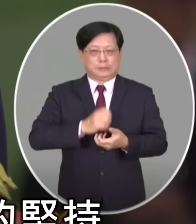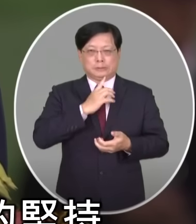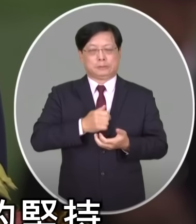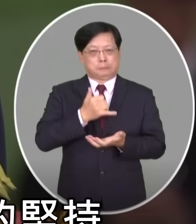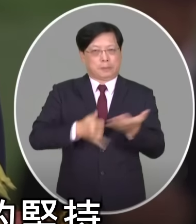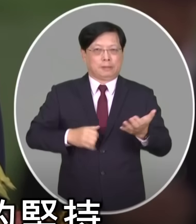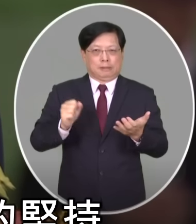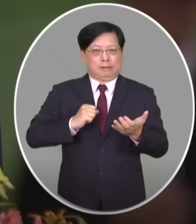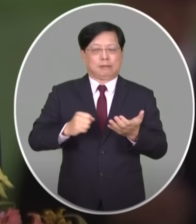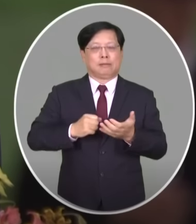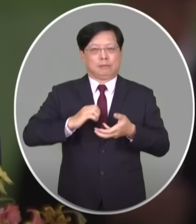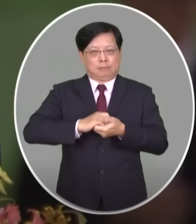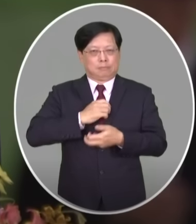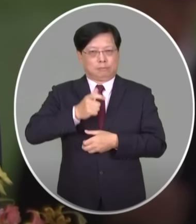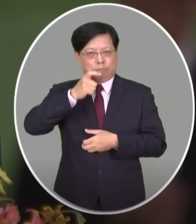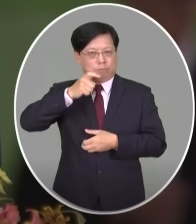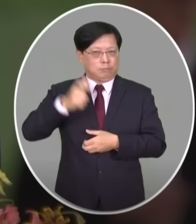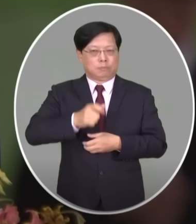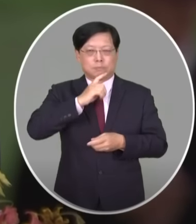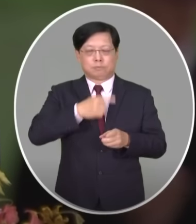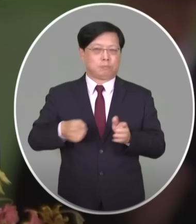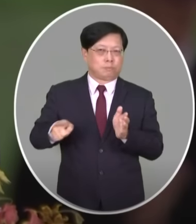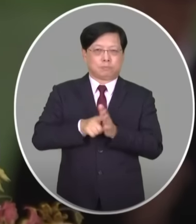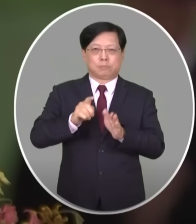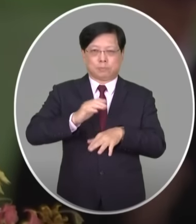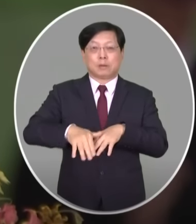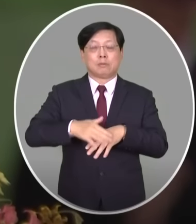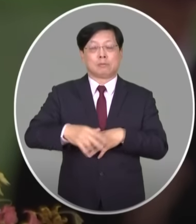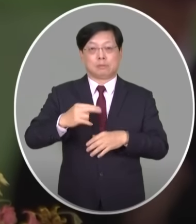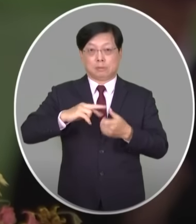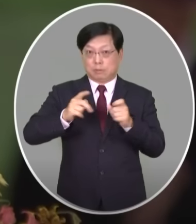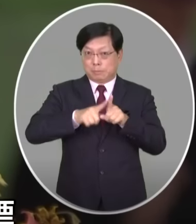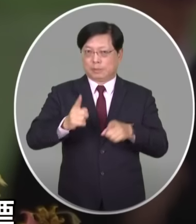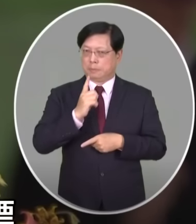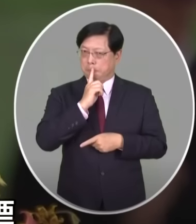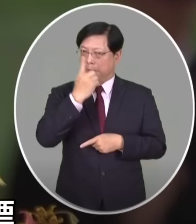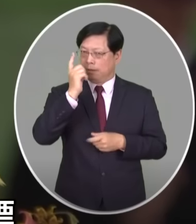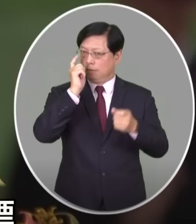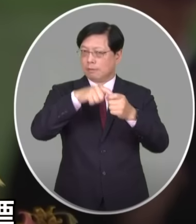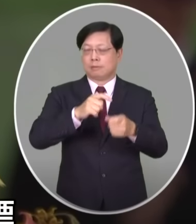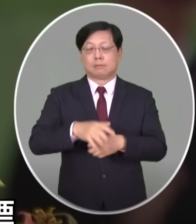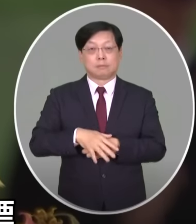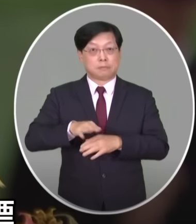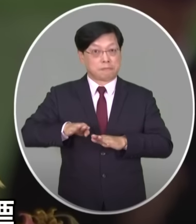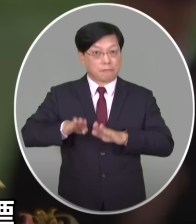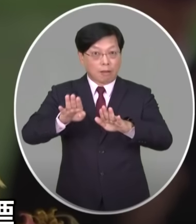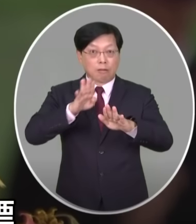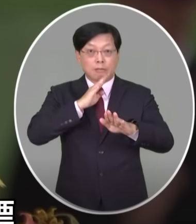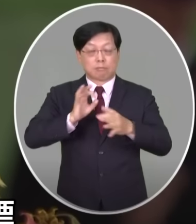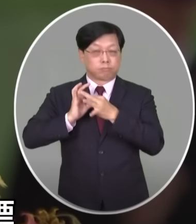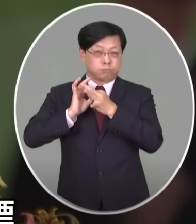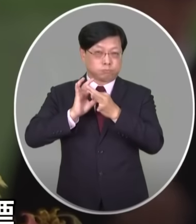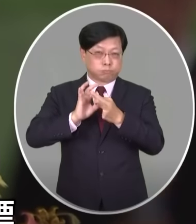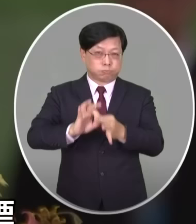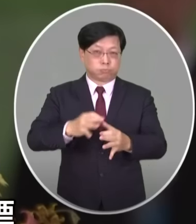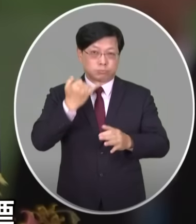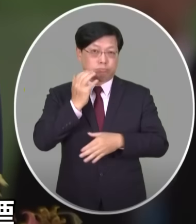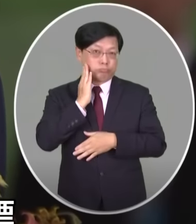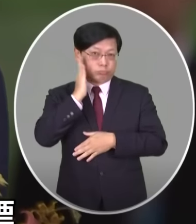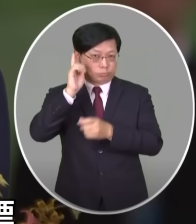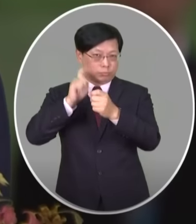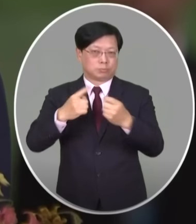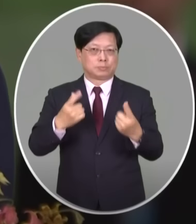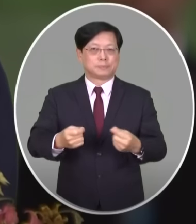坚持，和平是唯一的选项，繁荣是长治久安的目